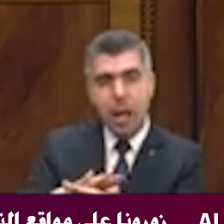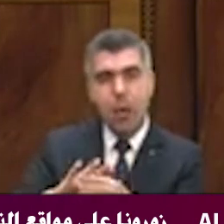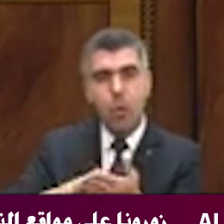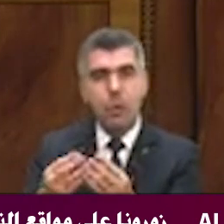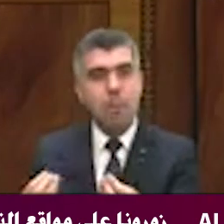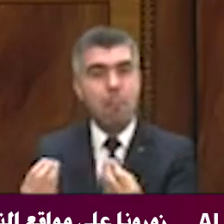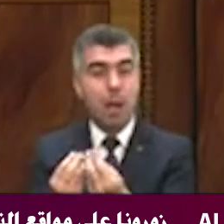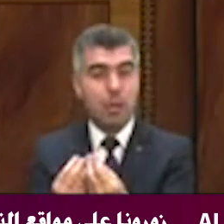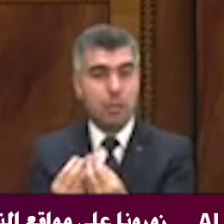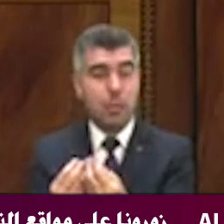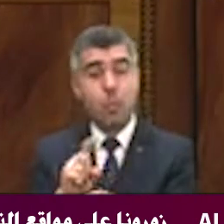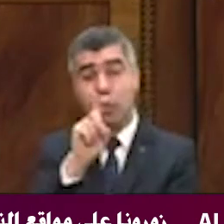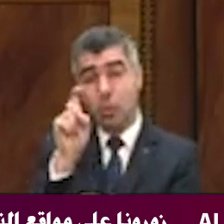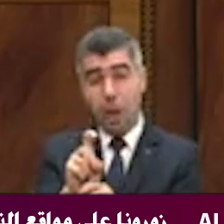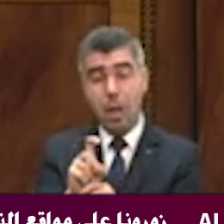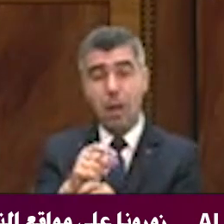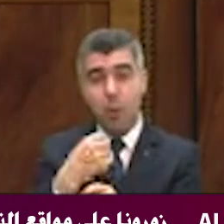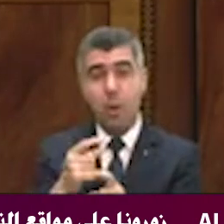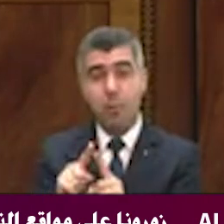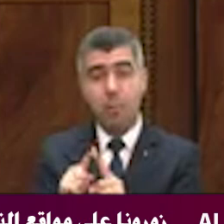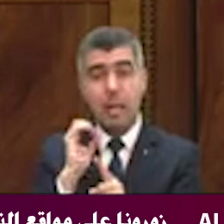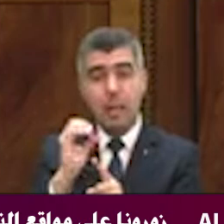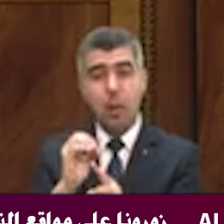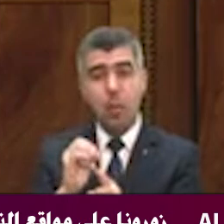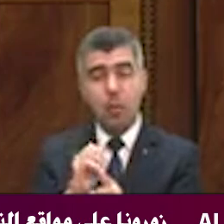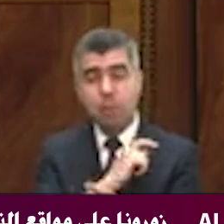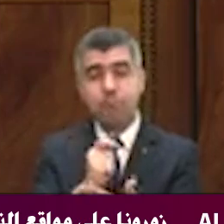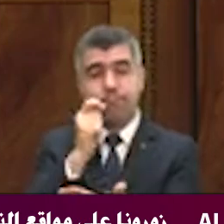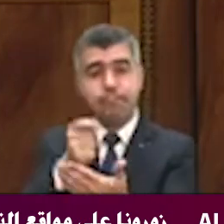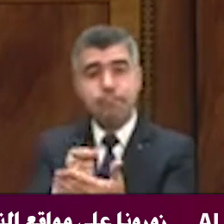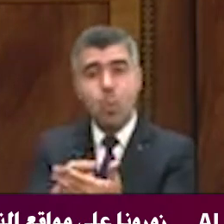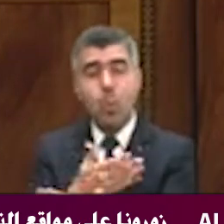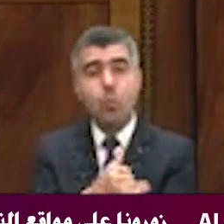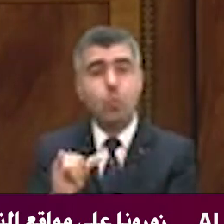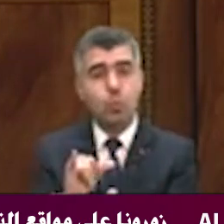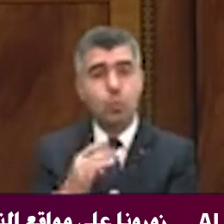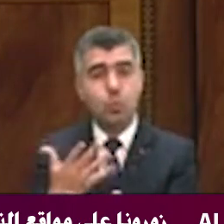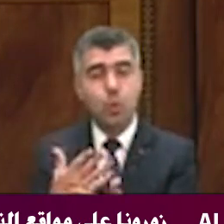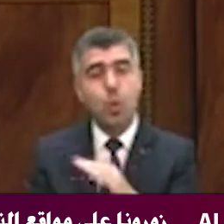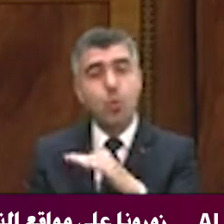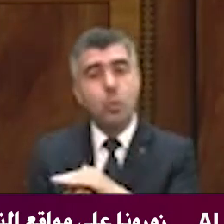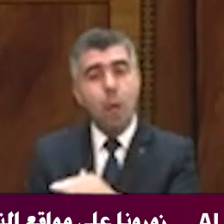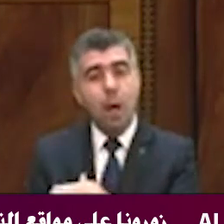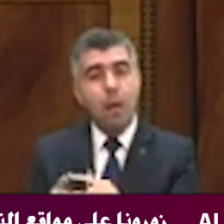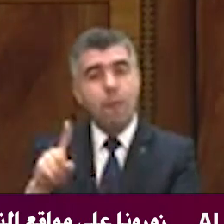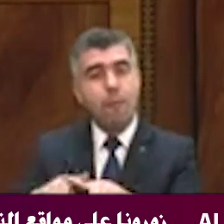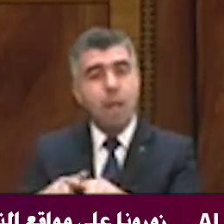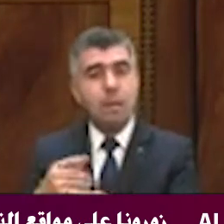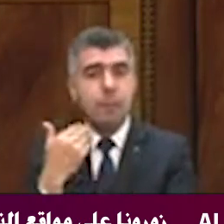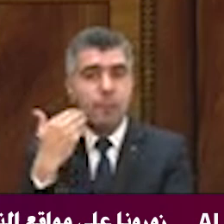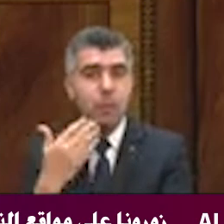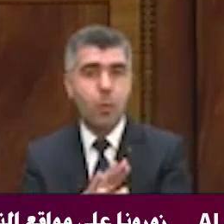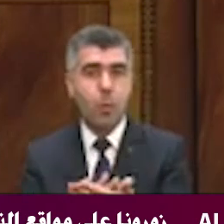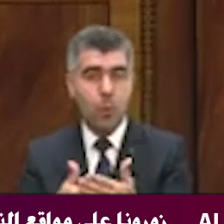المرتبطة بها، سؤال السلطة والسلطة المضادة، سؤال محاربة الفساد، سؤال